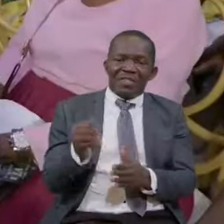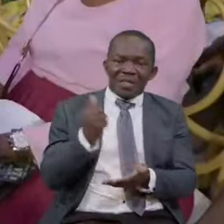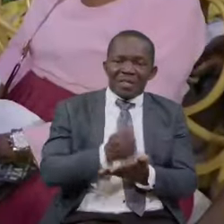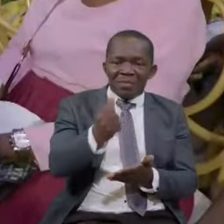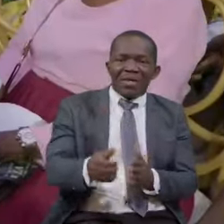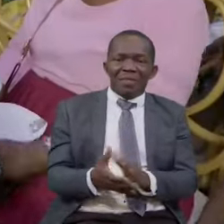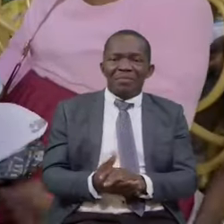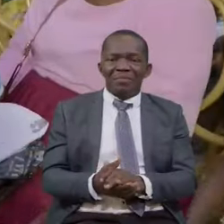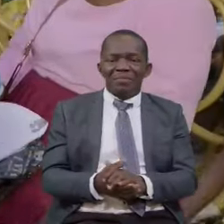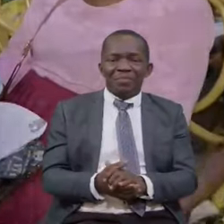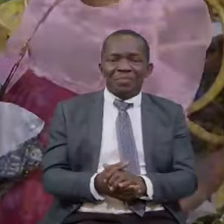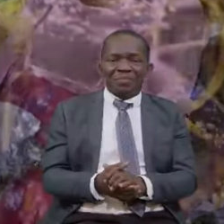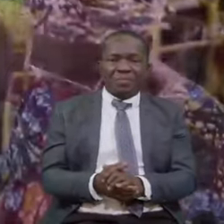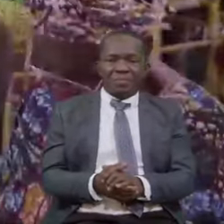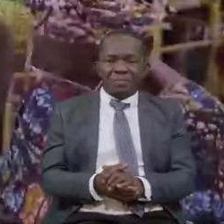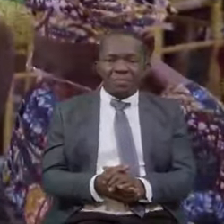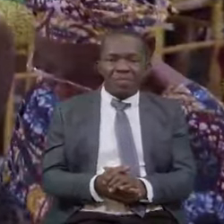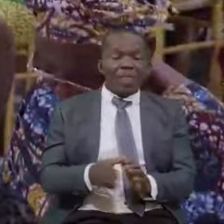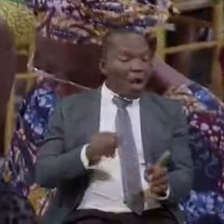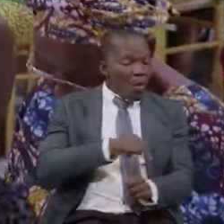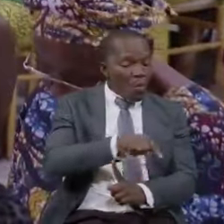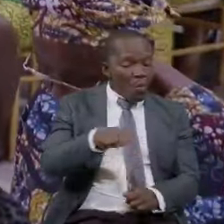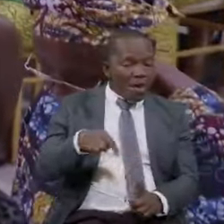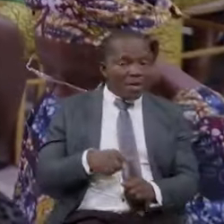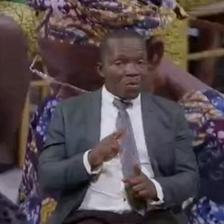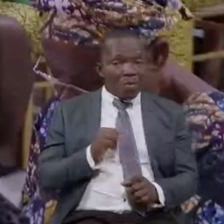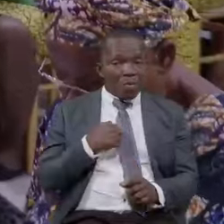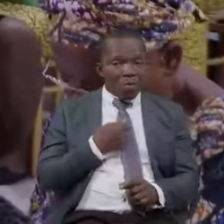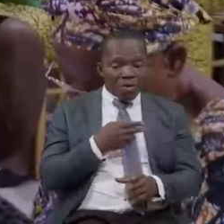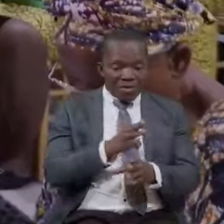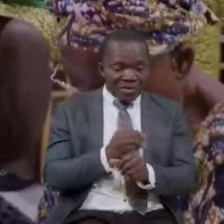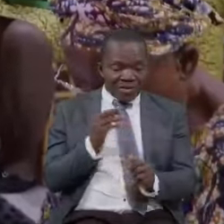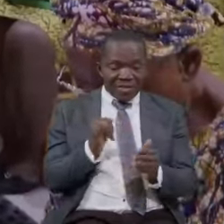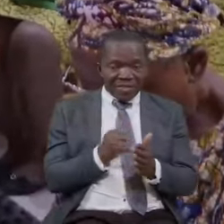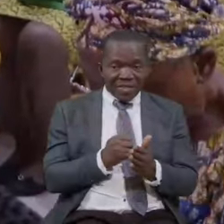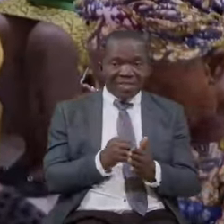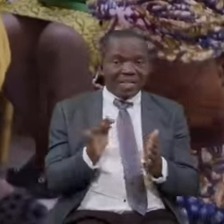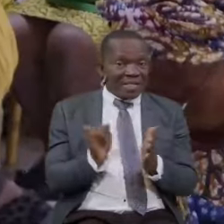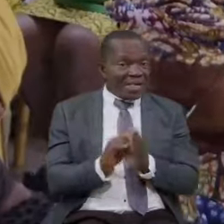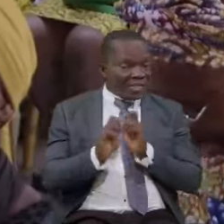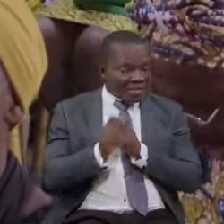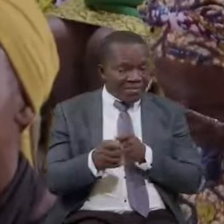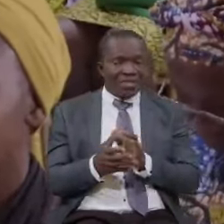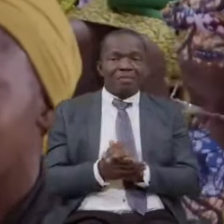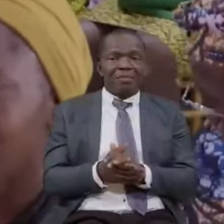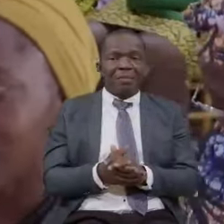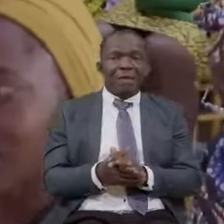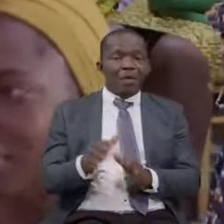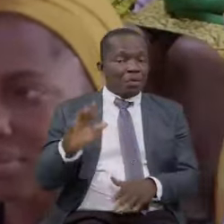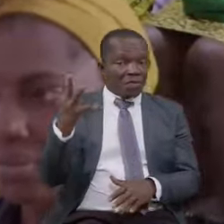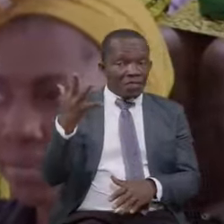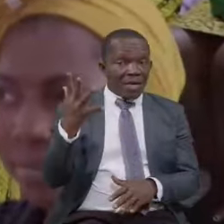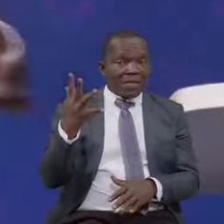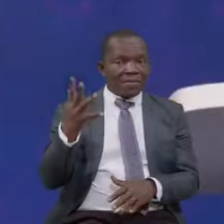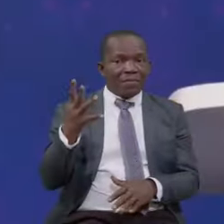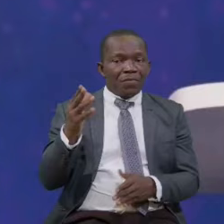reçoir quand nous recevons vous savez parfois les